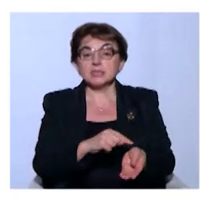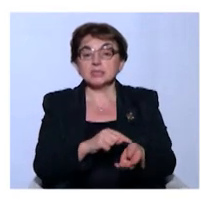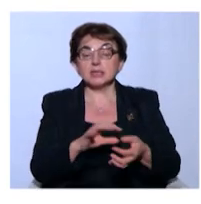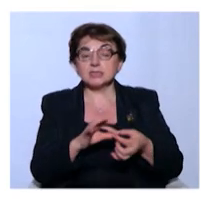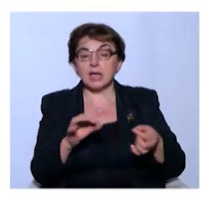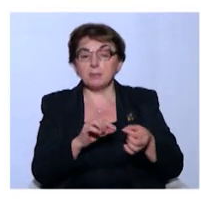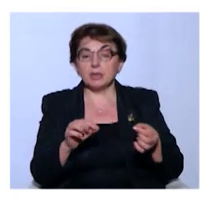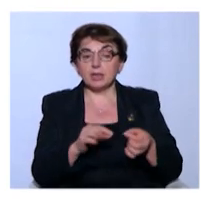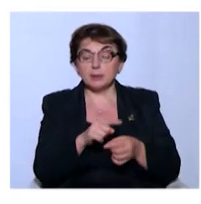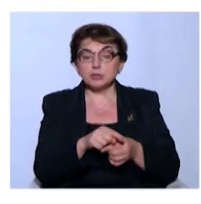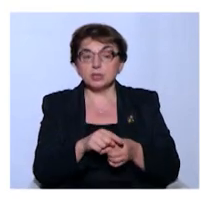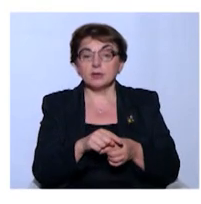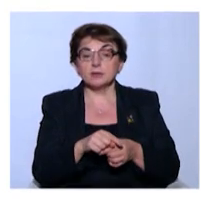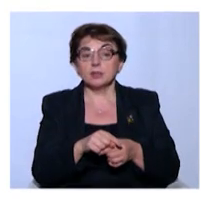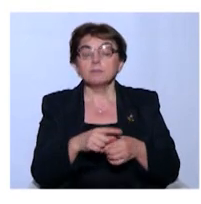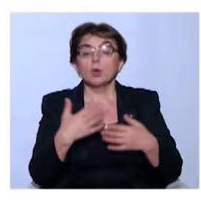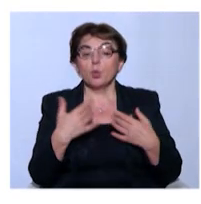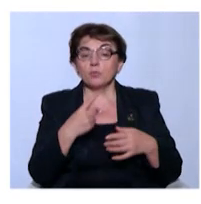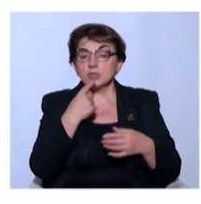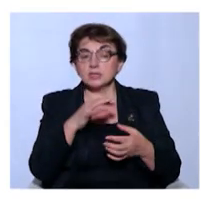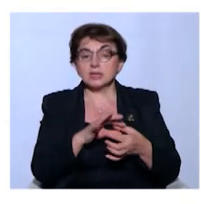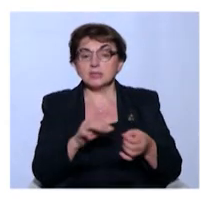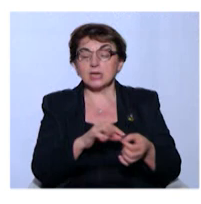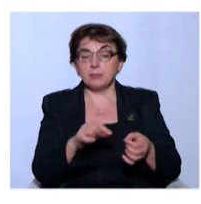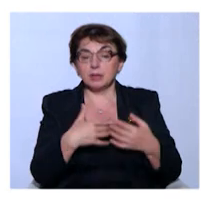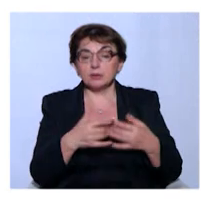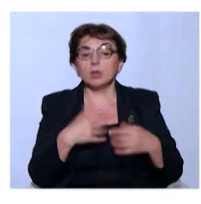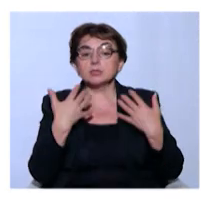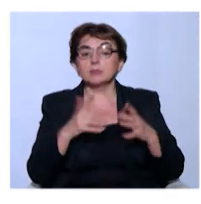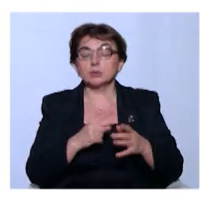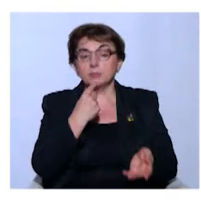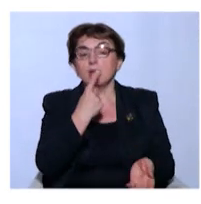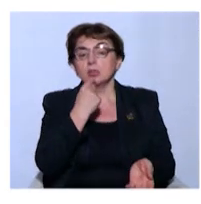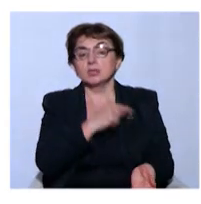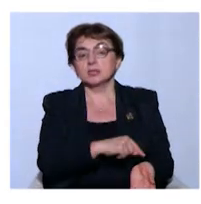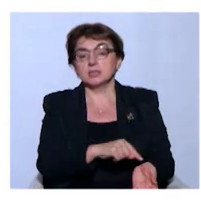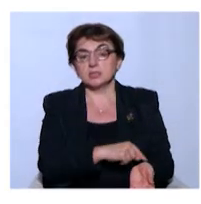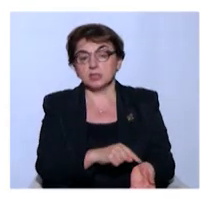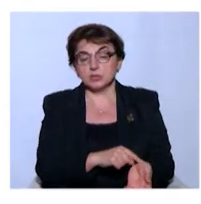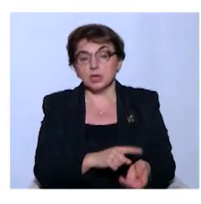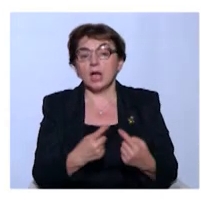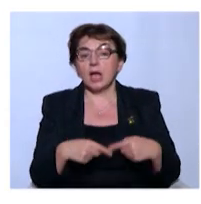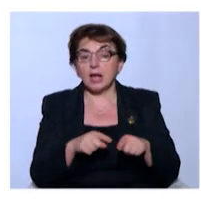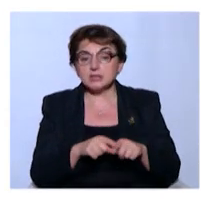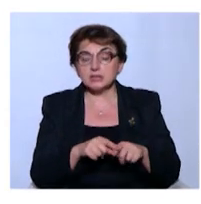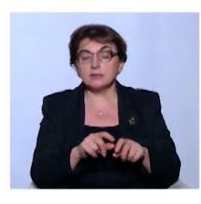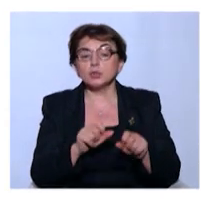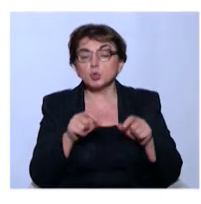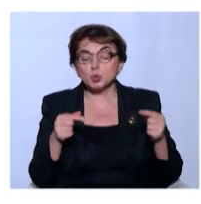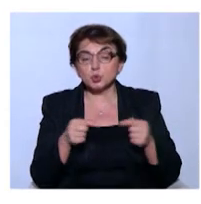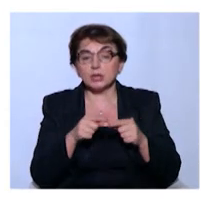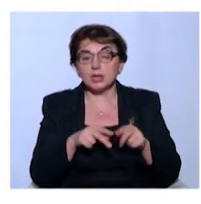და სისხლის კაპილარებიდან ხვდება თავისთავად სისხლში. ასეთივე მექანიზმით შეიწოვება